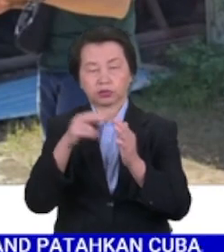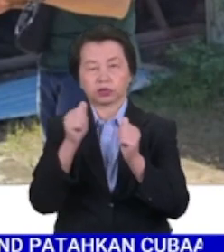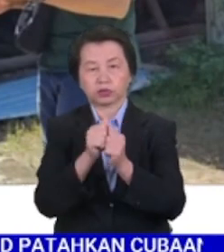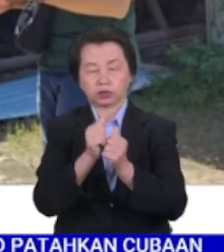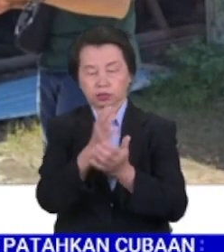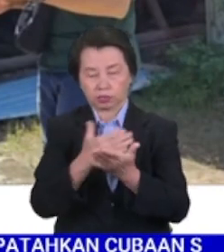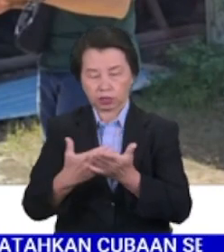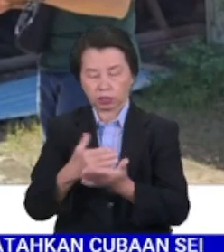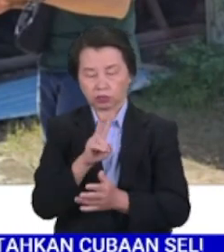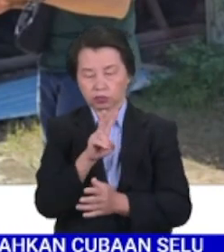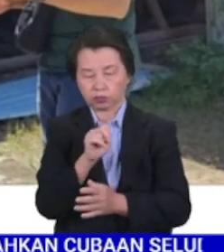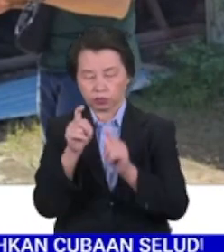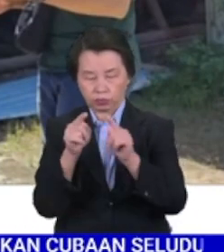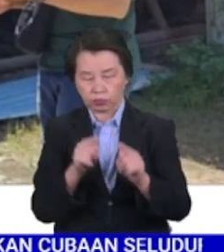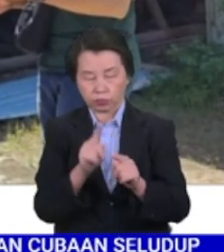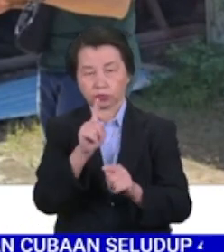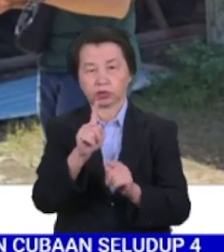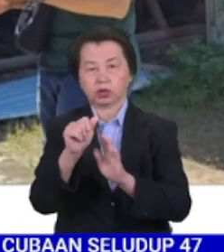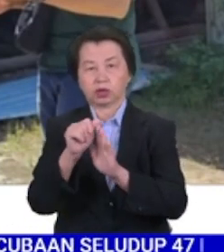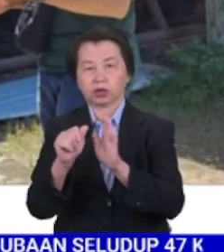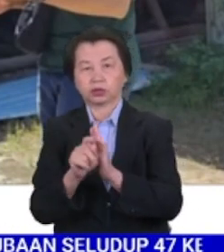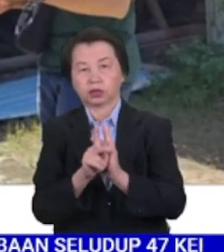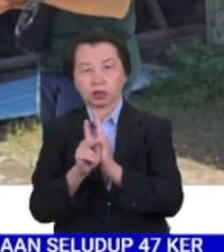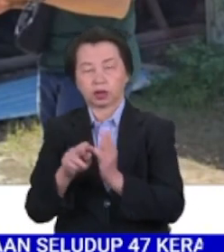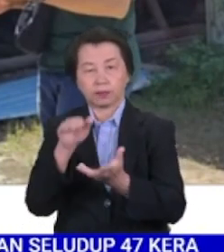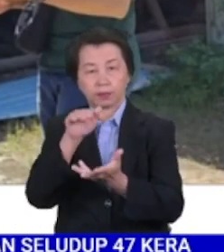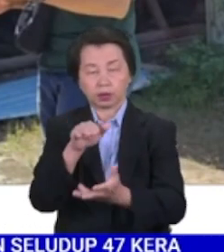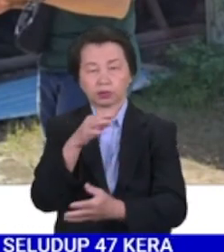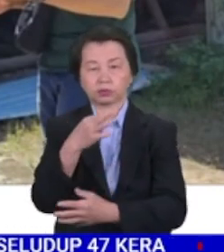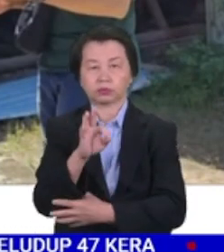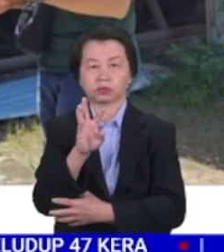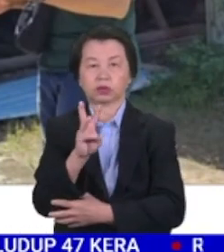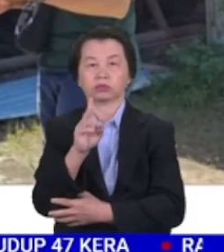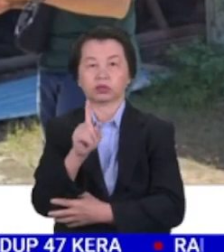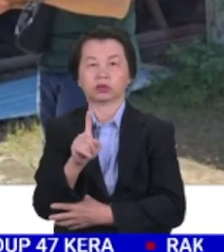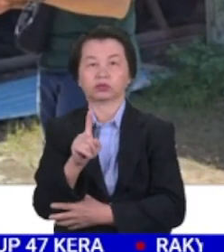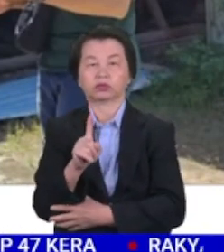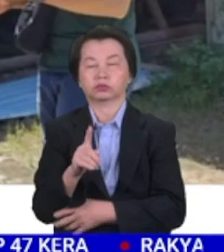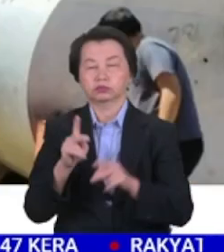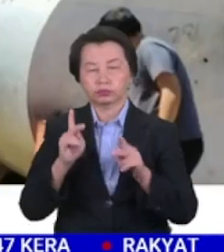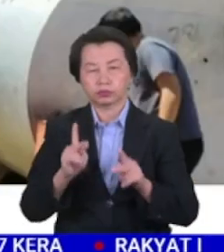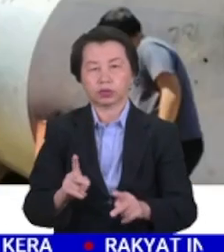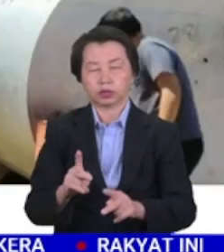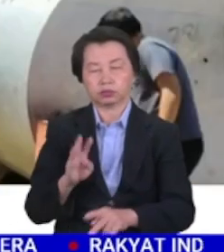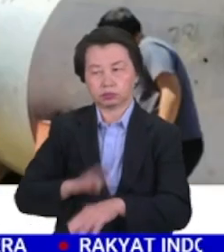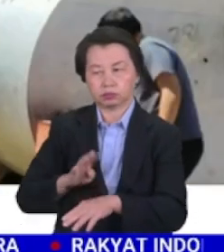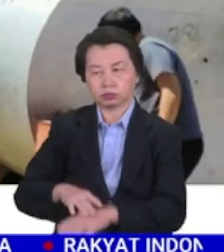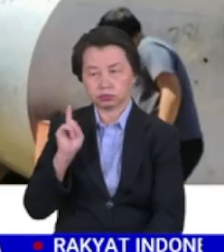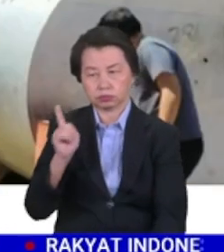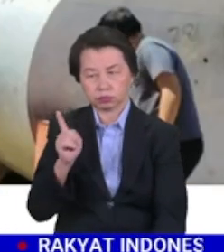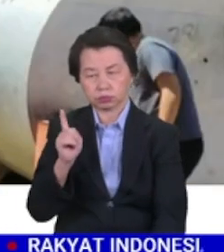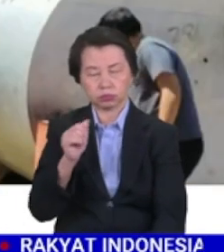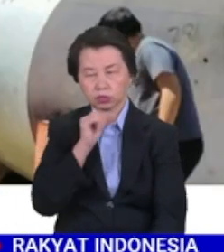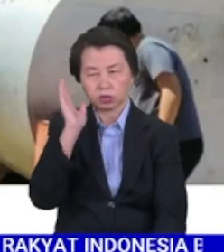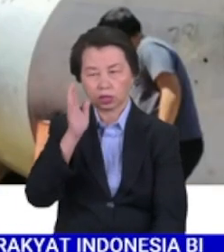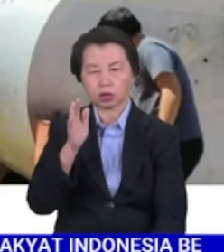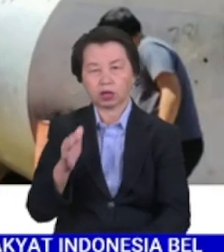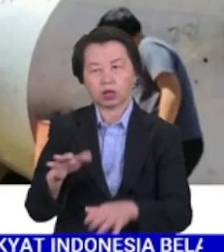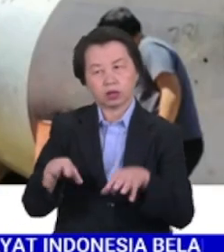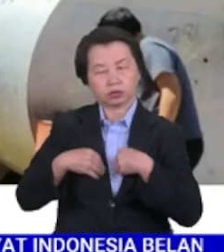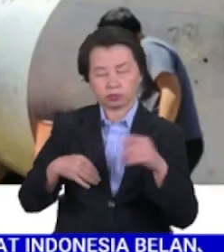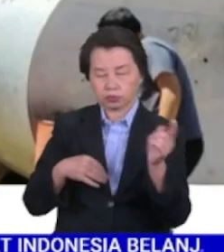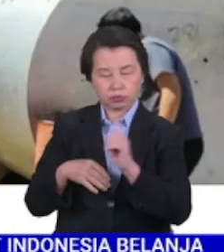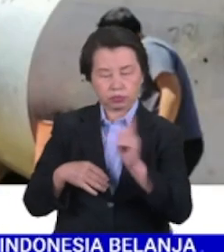bersama Seksyen 20-1 Akta Kawalan Bekalan 1961. Pihaknya juga memberi amaran keras dan tidak akan